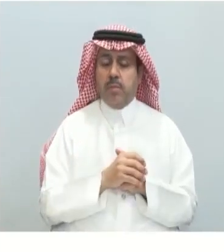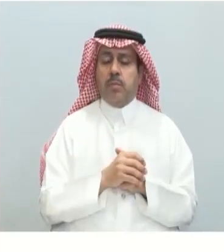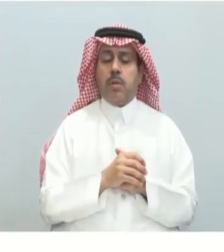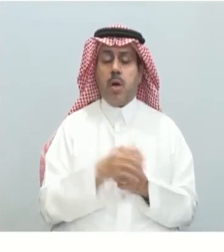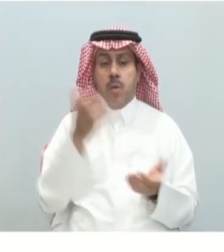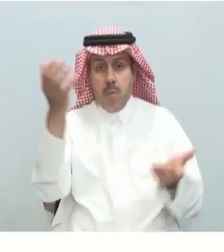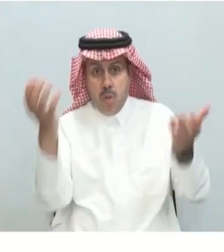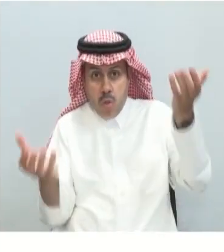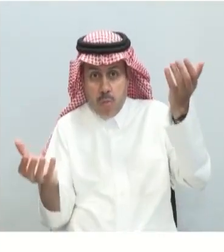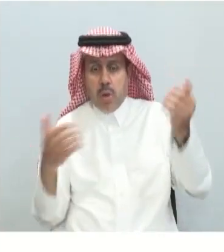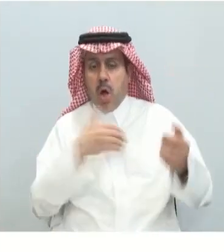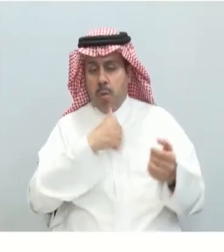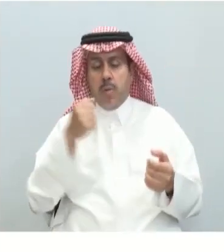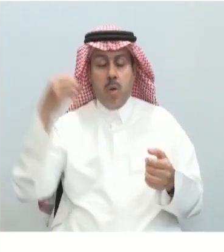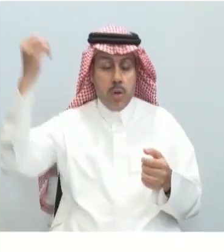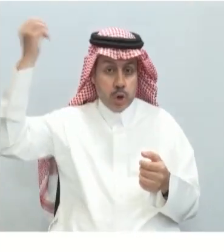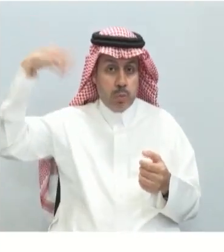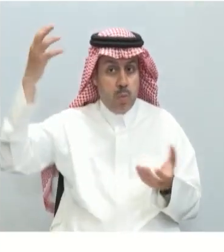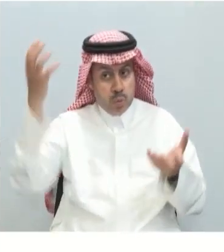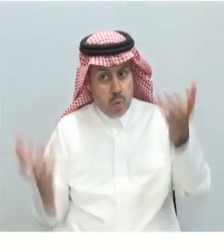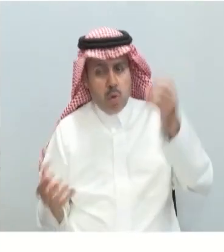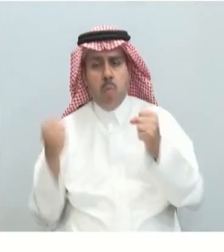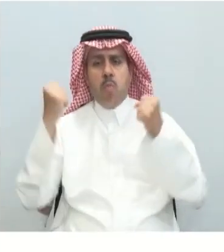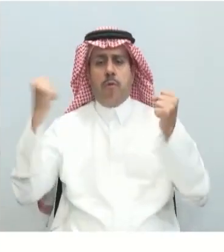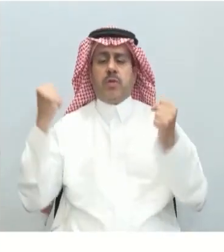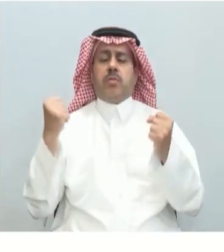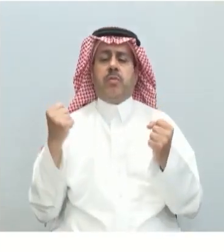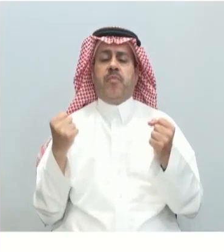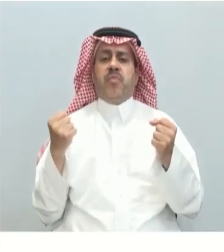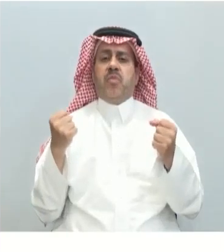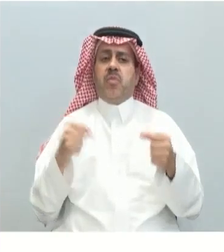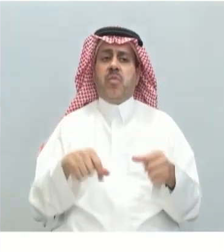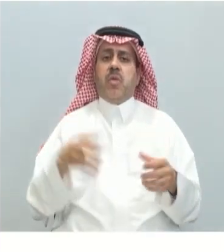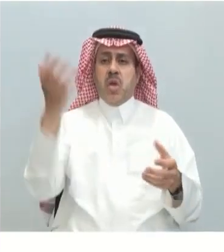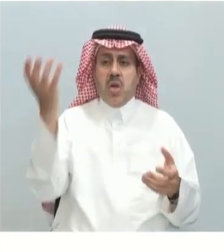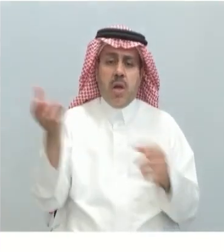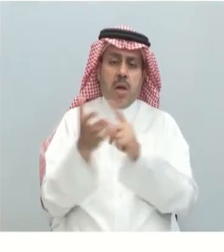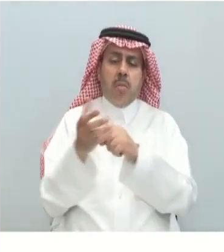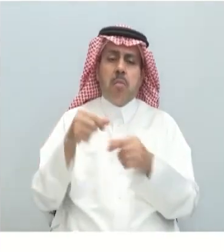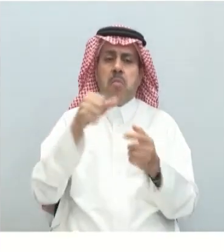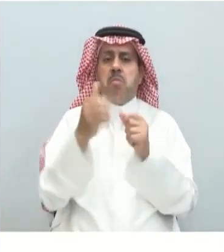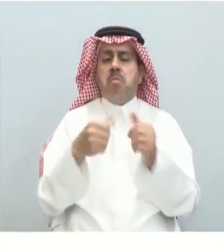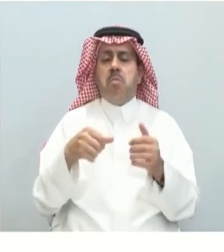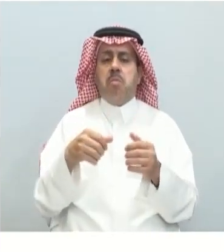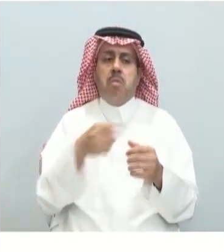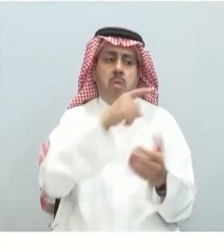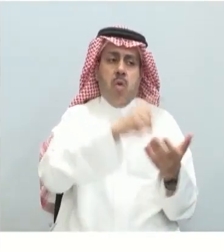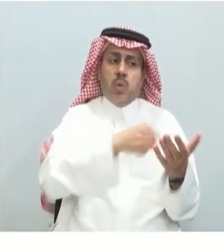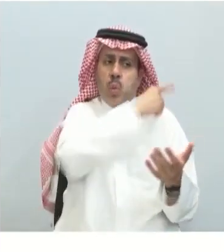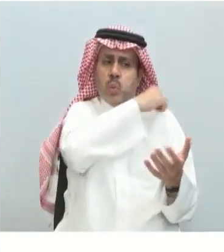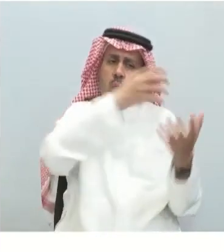المفلحون ومن خفت موازينه فاولئك الذين خسروا انفسهم في جهنم